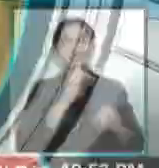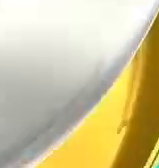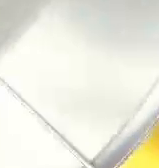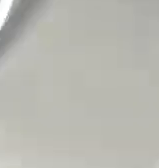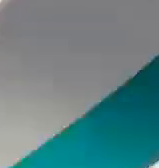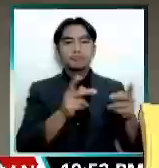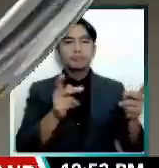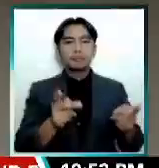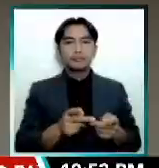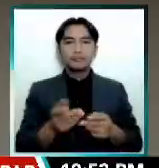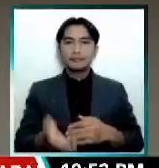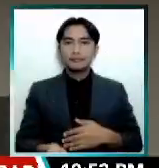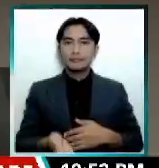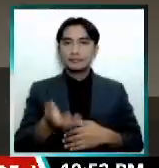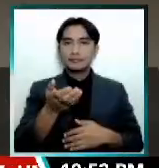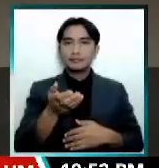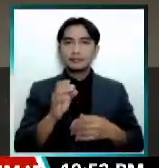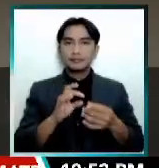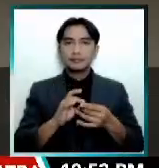Andal. Oh my God!